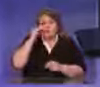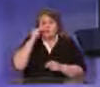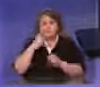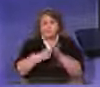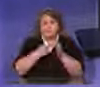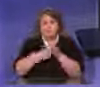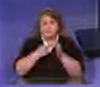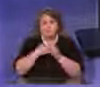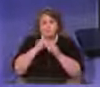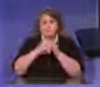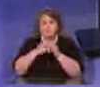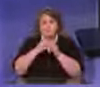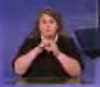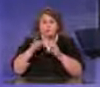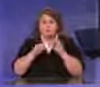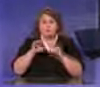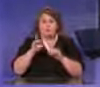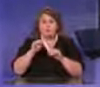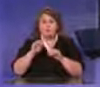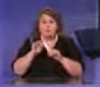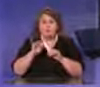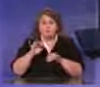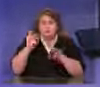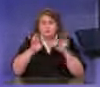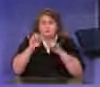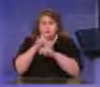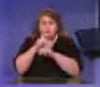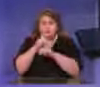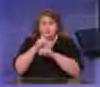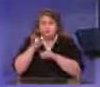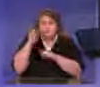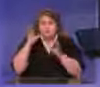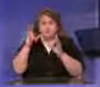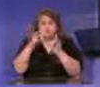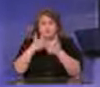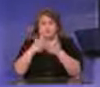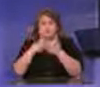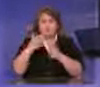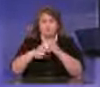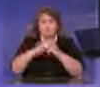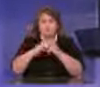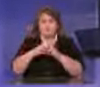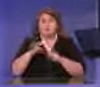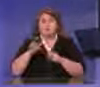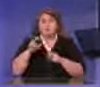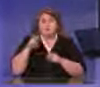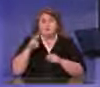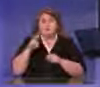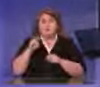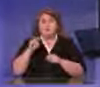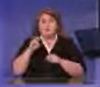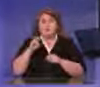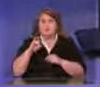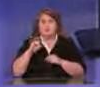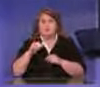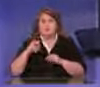берут среднее значение и рассчитывают погрешность измерения для этих средних значений. Результаты отражены вот